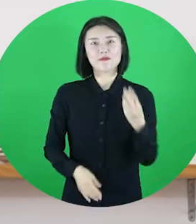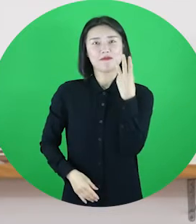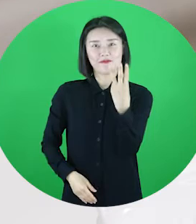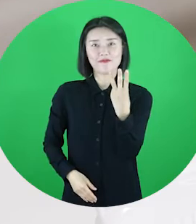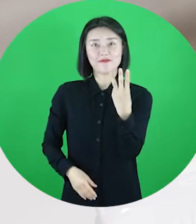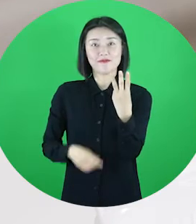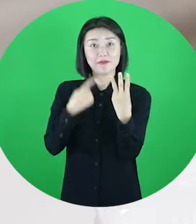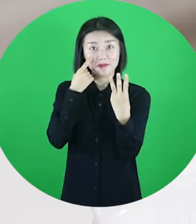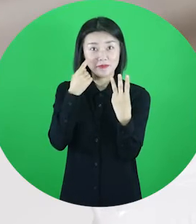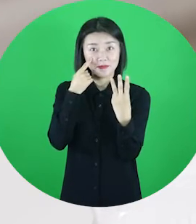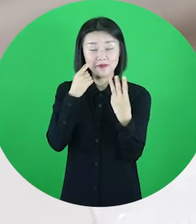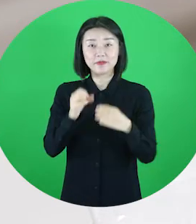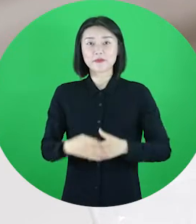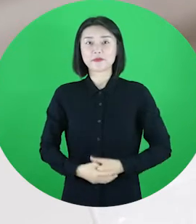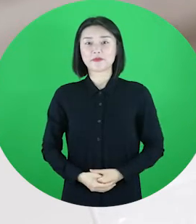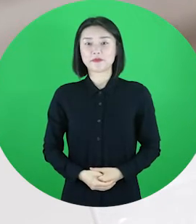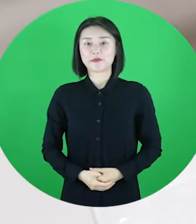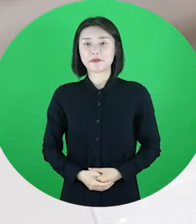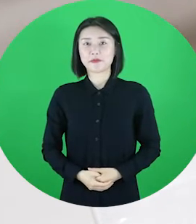거예요.